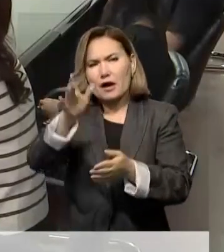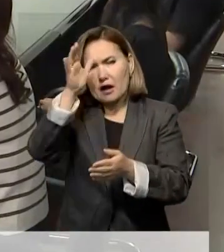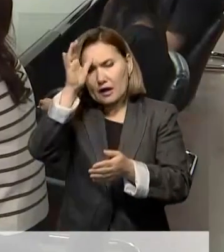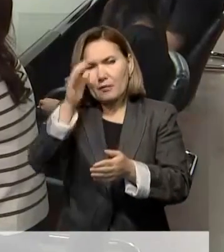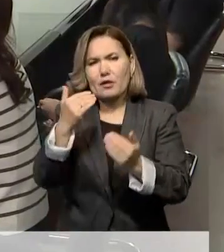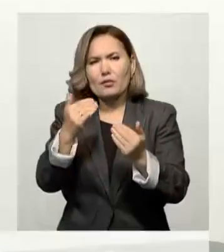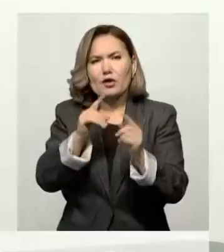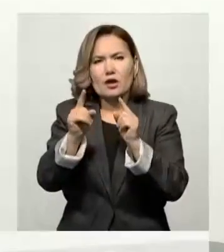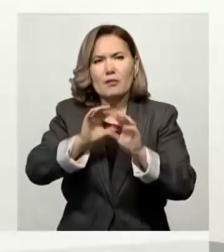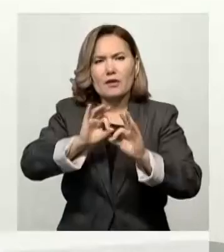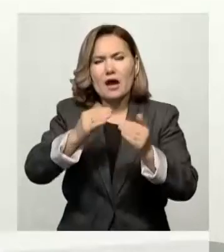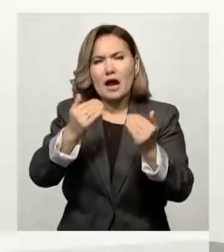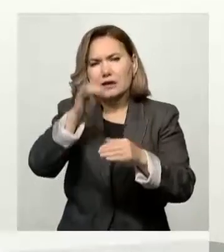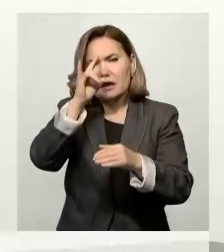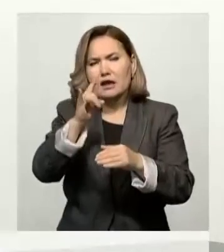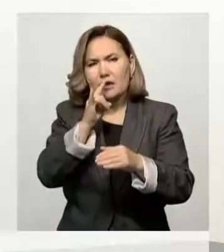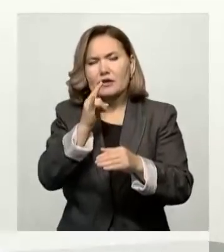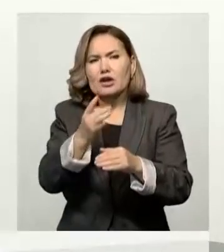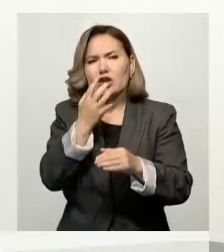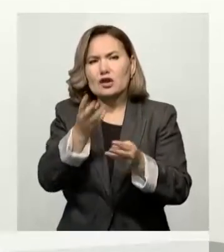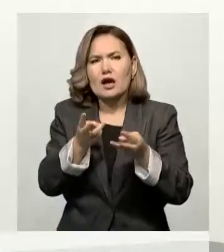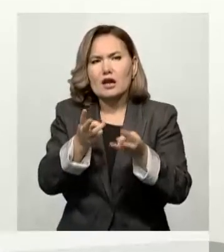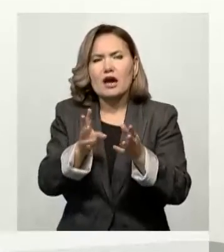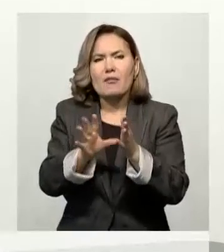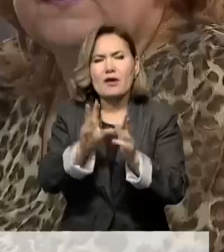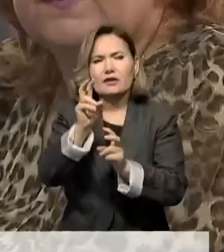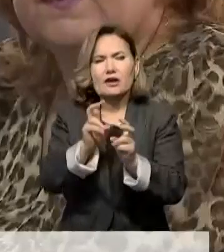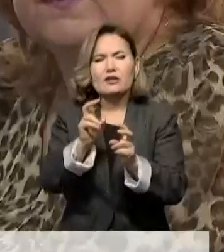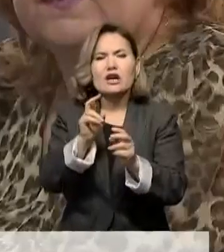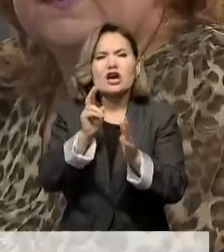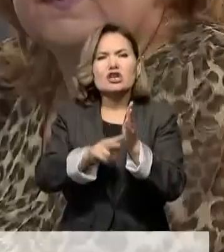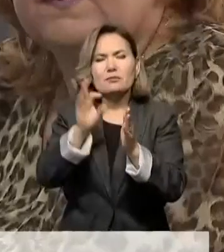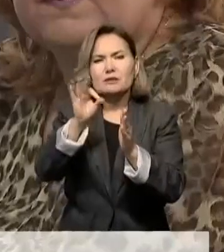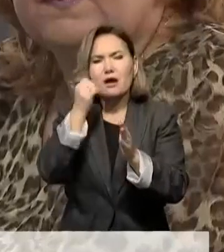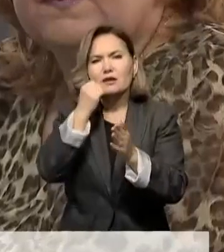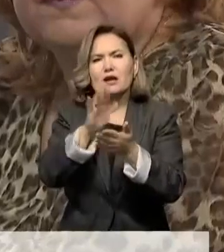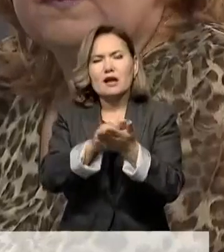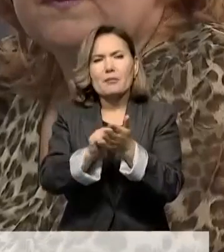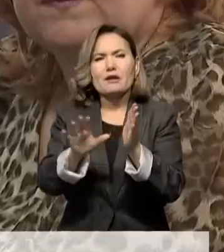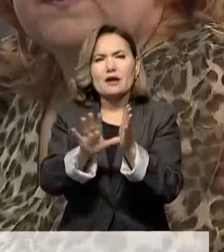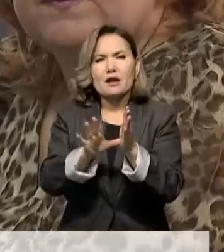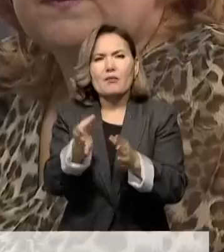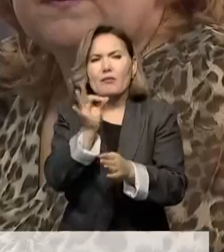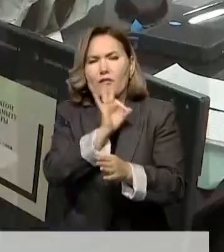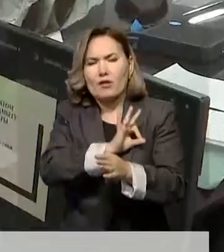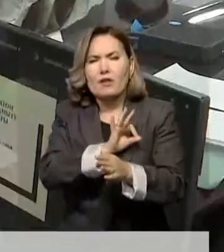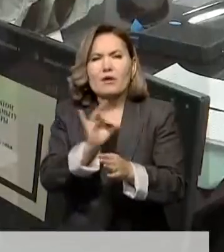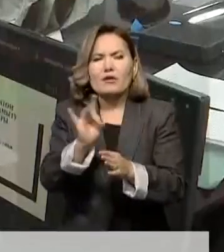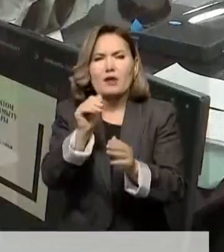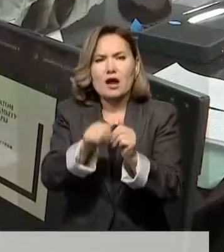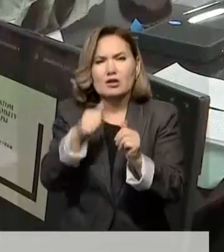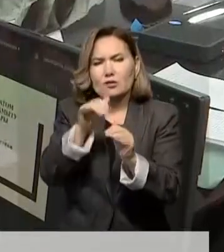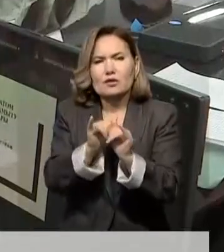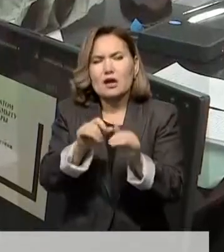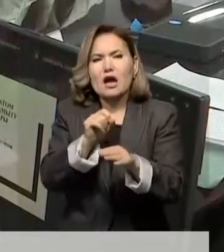осындай пікірде. Қазір елдегі жылу электр станцияларының 70% тозған. Энергия тұтыну көлемі жыл санап артуда. Сондықтан